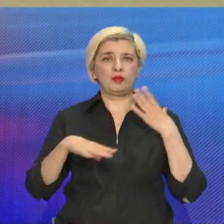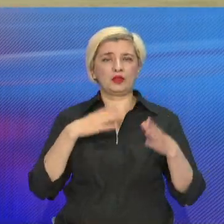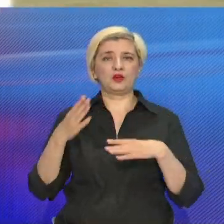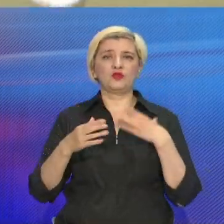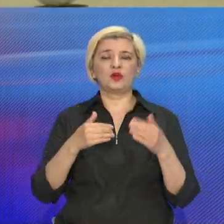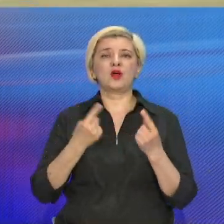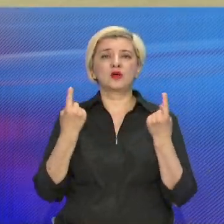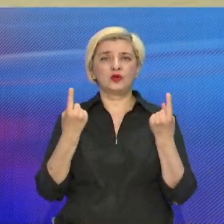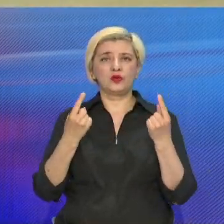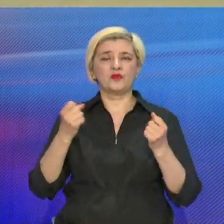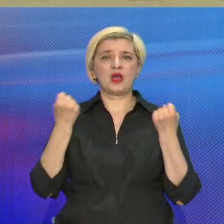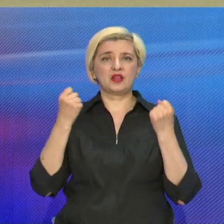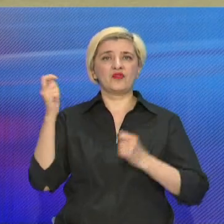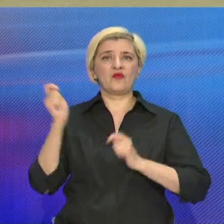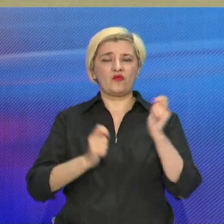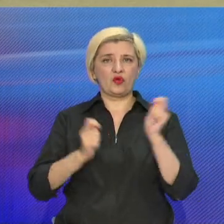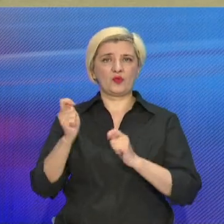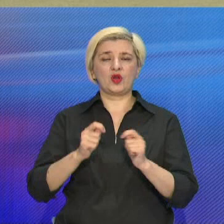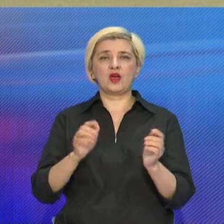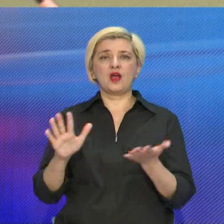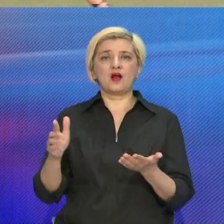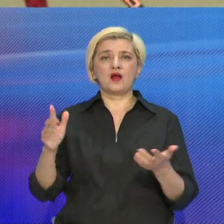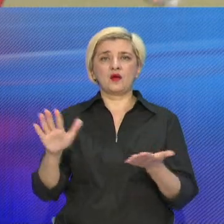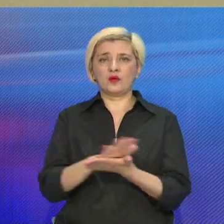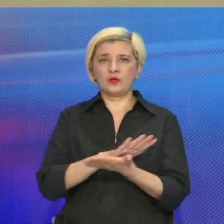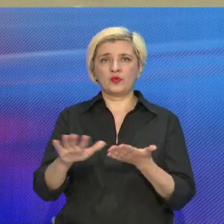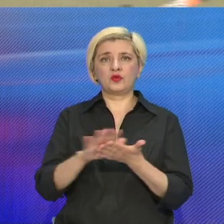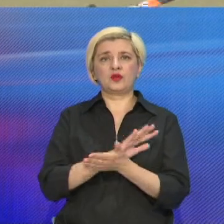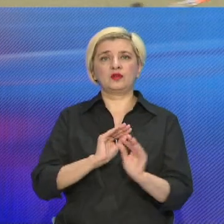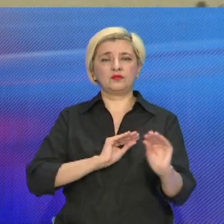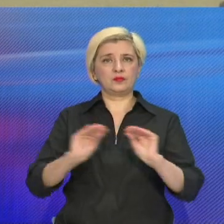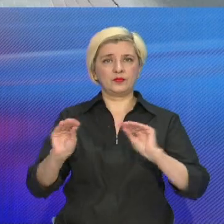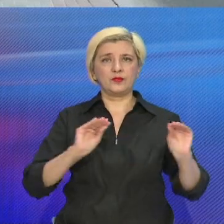спортивного форума. Наведение порядку и глянцу на объектах – брендирование.